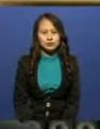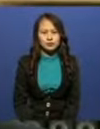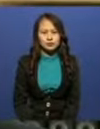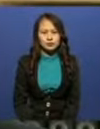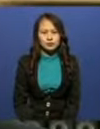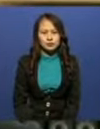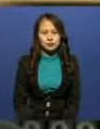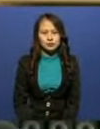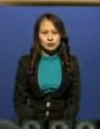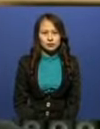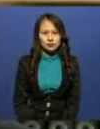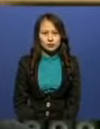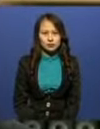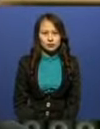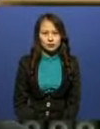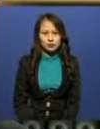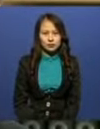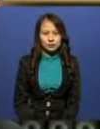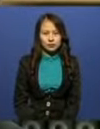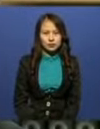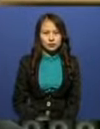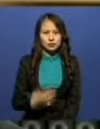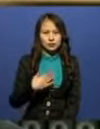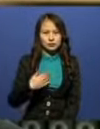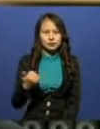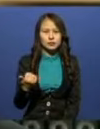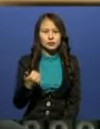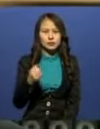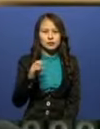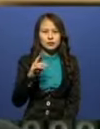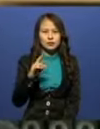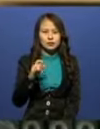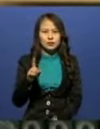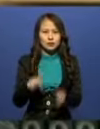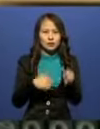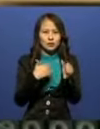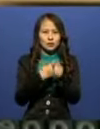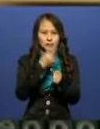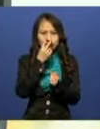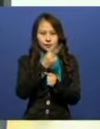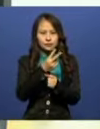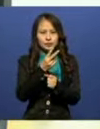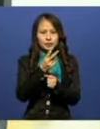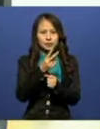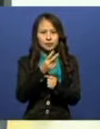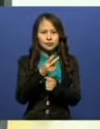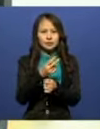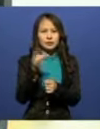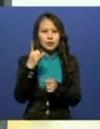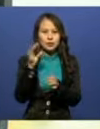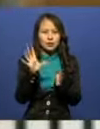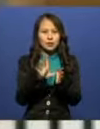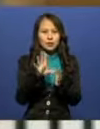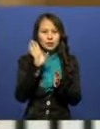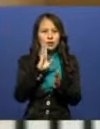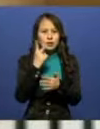Зырғана қордық. Зырғаннан соң Алихан деген ба, не зырғаманша қайтып қалған екен. Сосын мен артыма арық қойырын, Алихан деген ба, бір мезетте Алихан